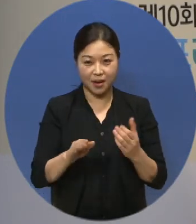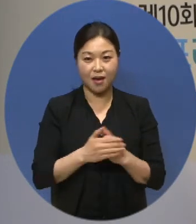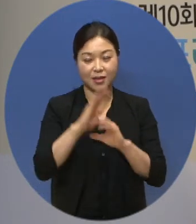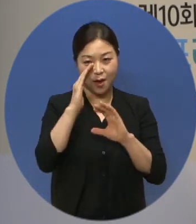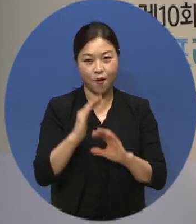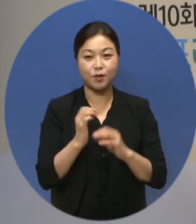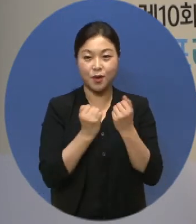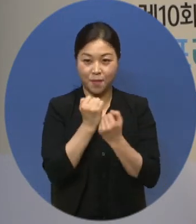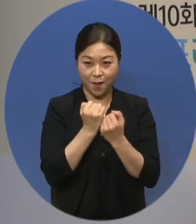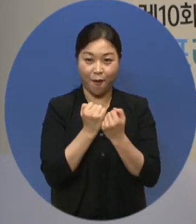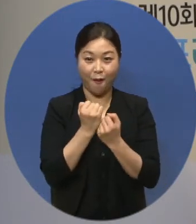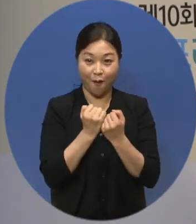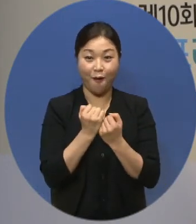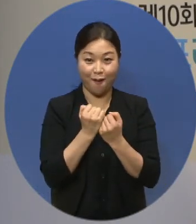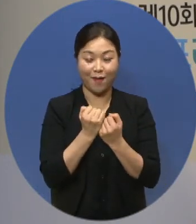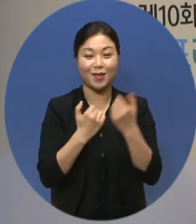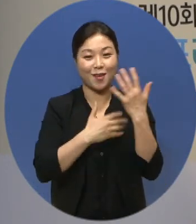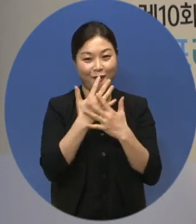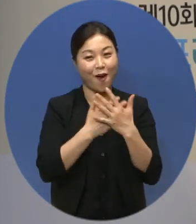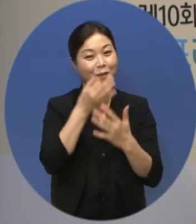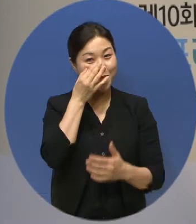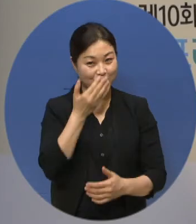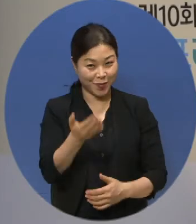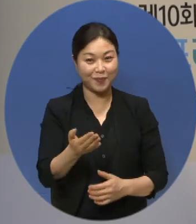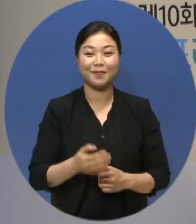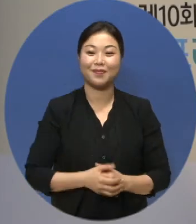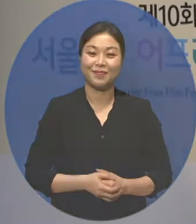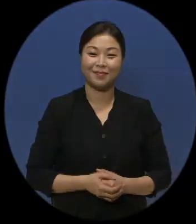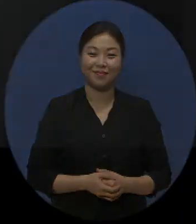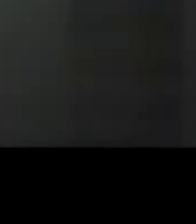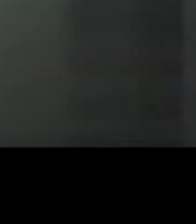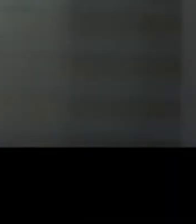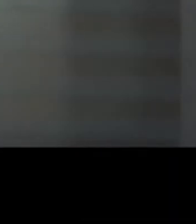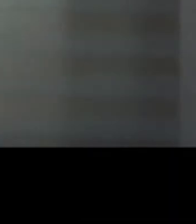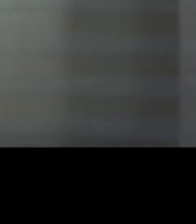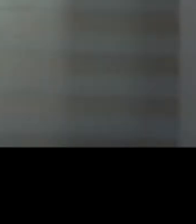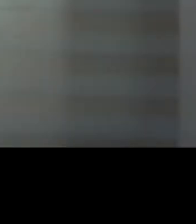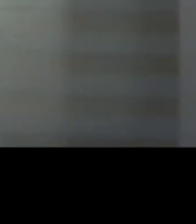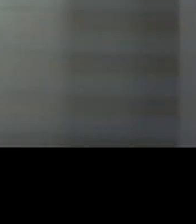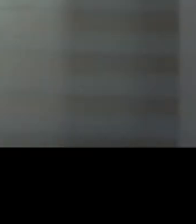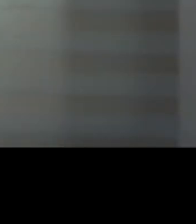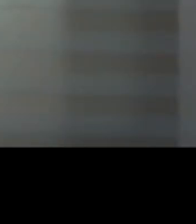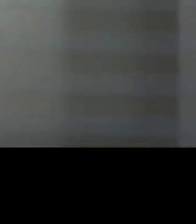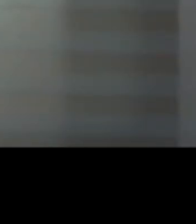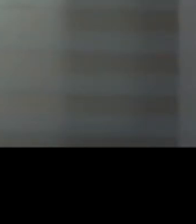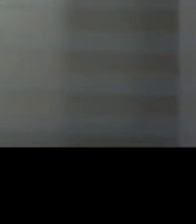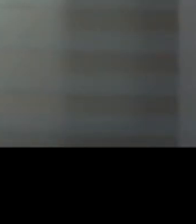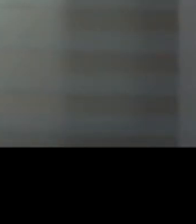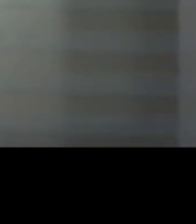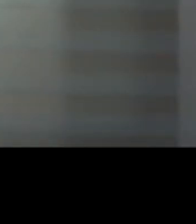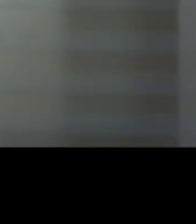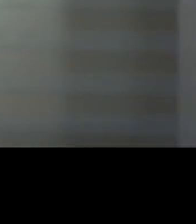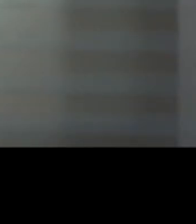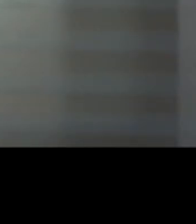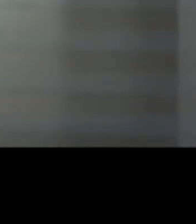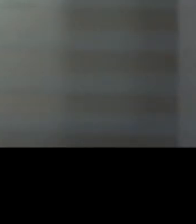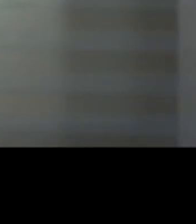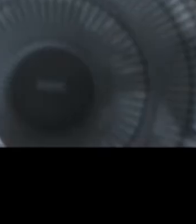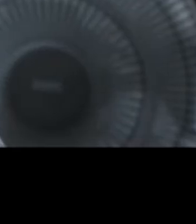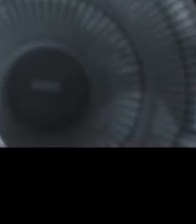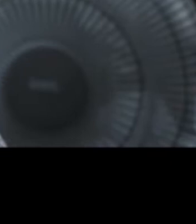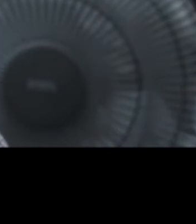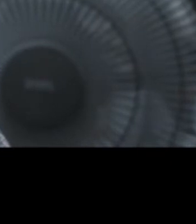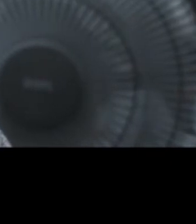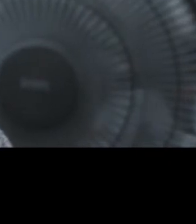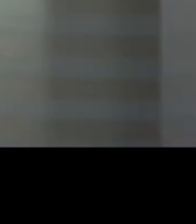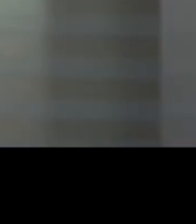먼저 전부 치러 왔습니다의 하이라이트 장면부터 보시죠. 지금 환자분은 남성 호르몬 수치가 평균의 반도 안 돼요.